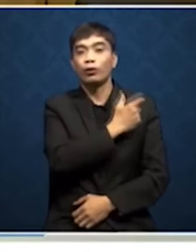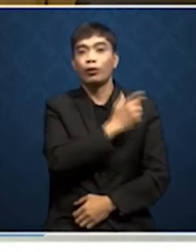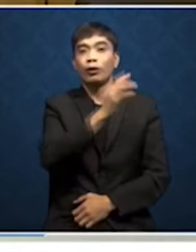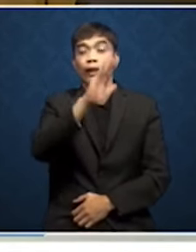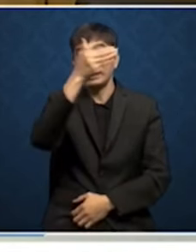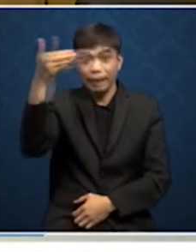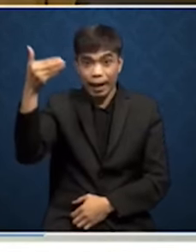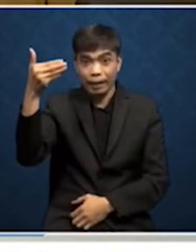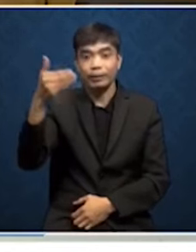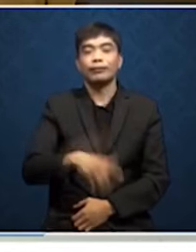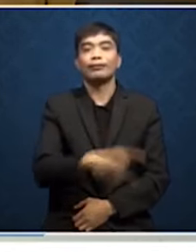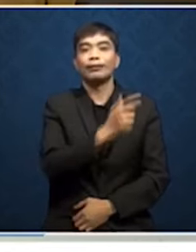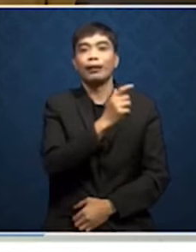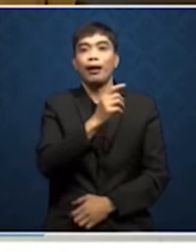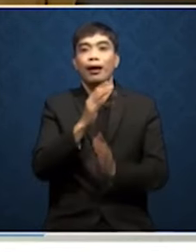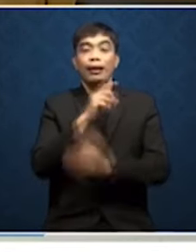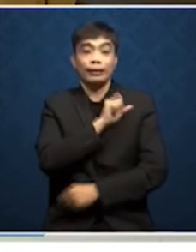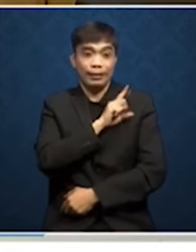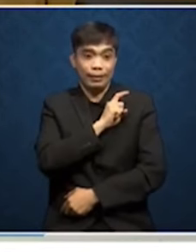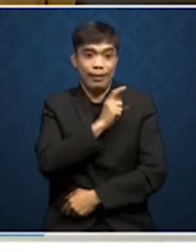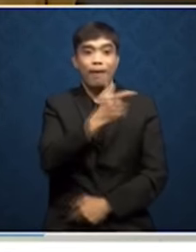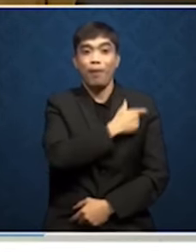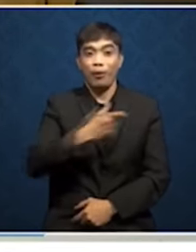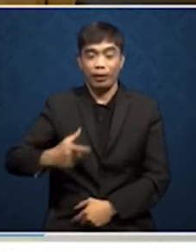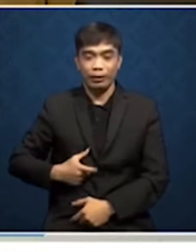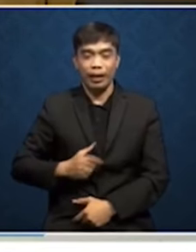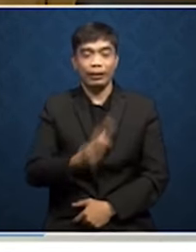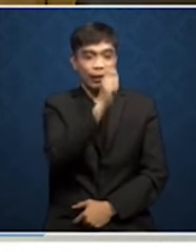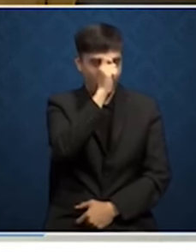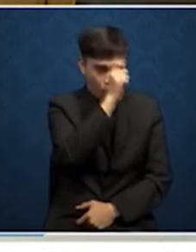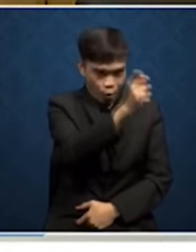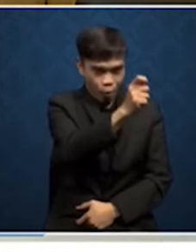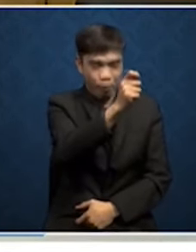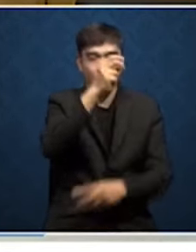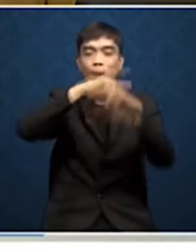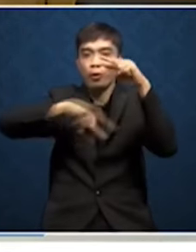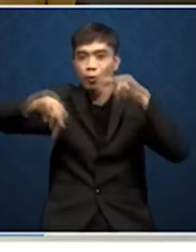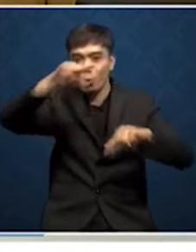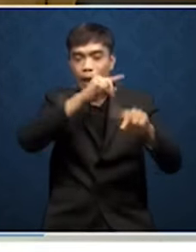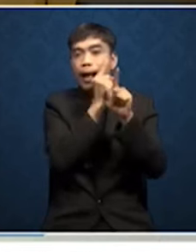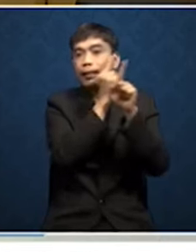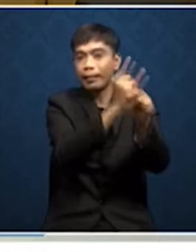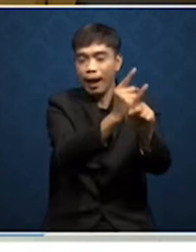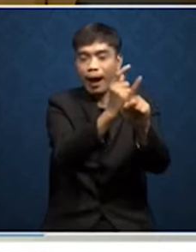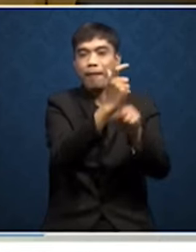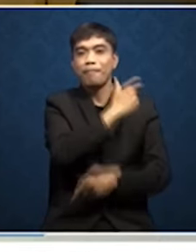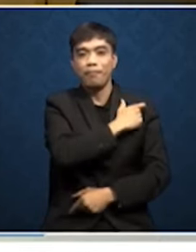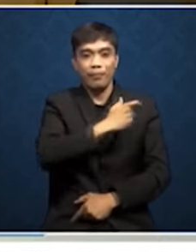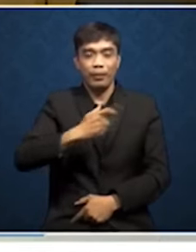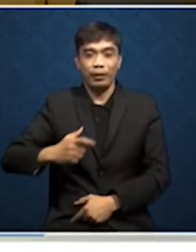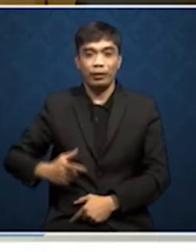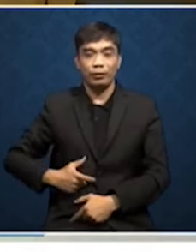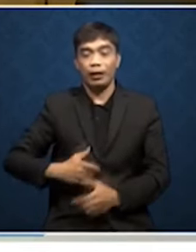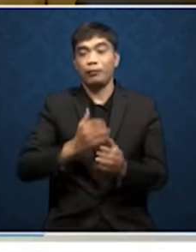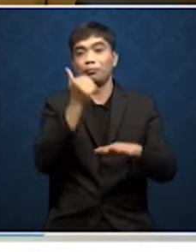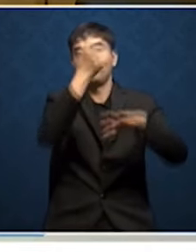าติศาสนาพระมหากษัตริย์และทำรงไว้ซึ่งการปกครองระบบประชาธิปไตยอันมีพระมหากษั